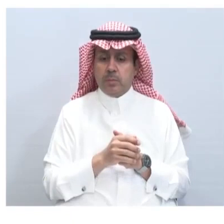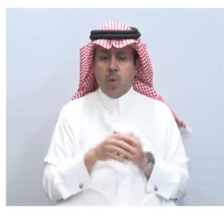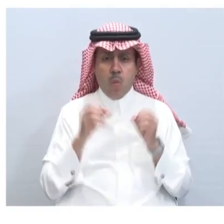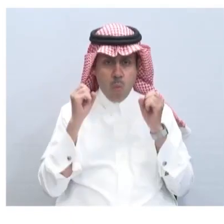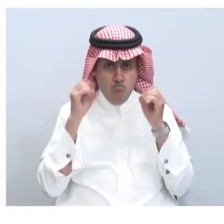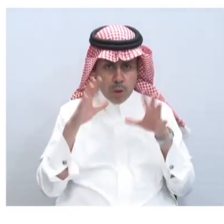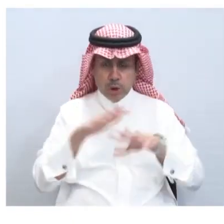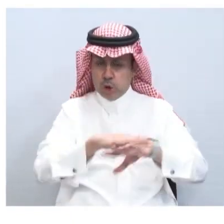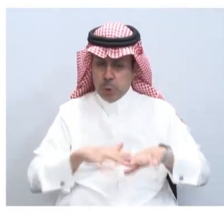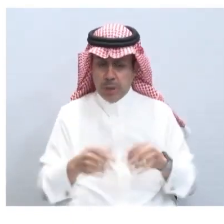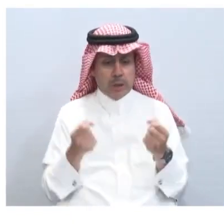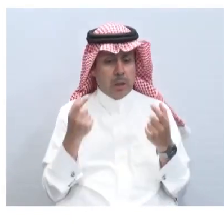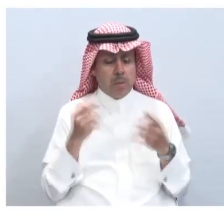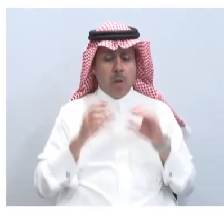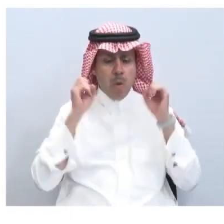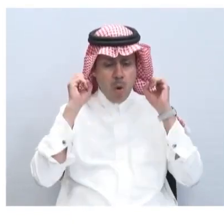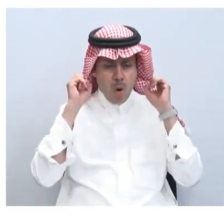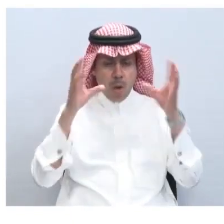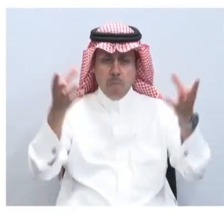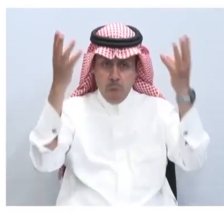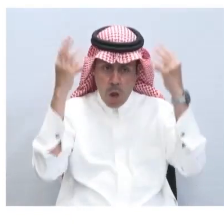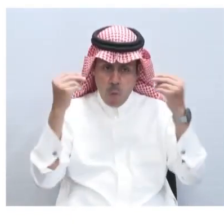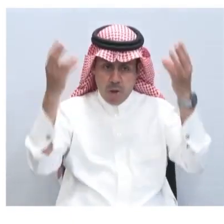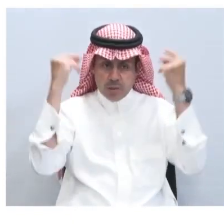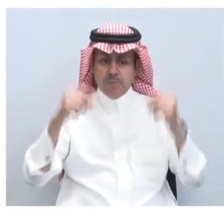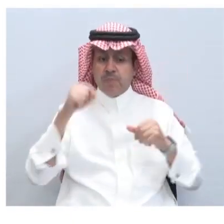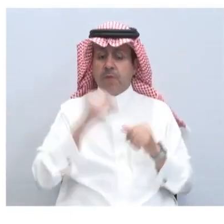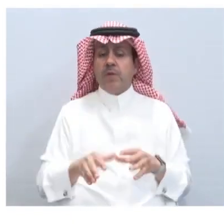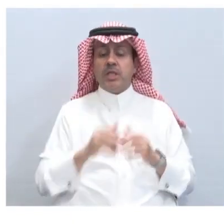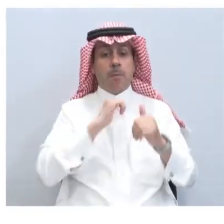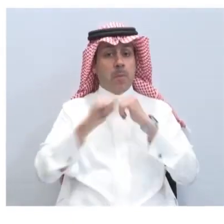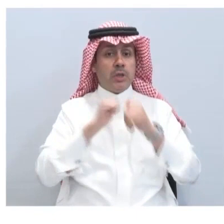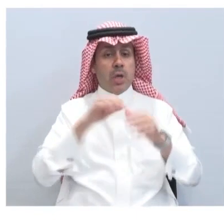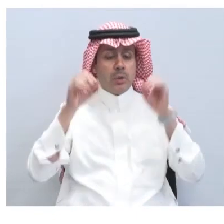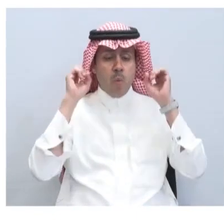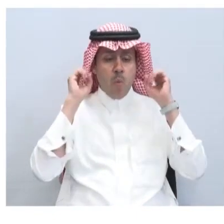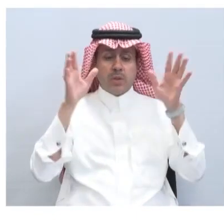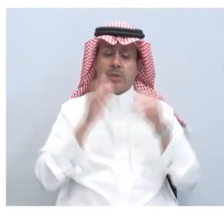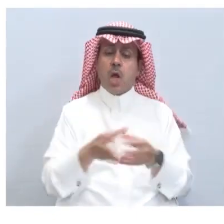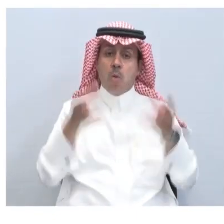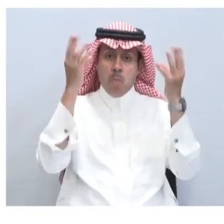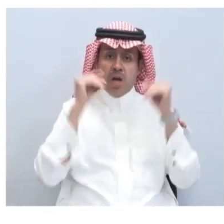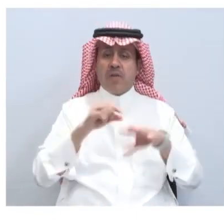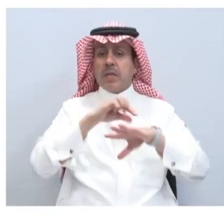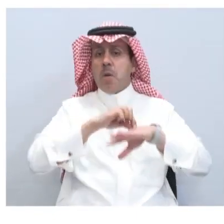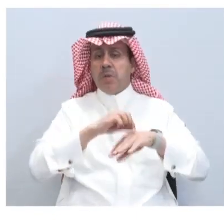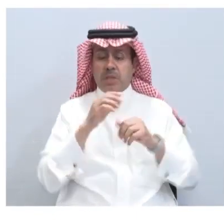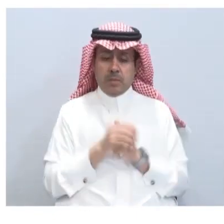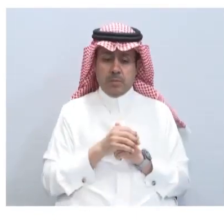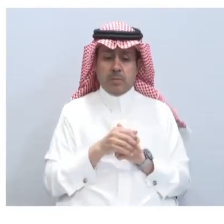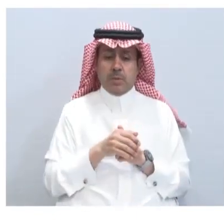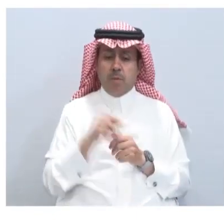تزخر شبكه الانترنت بكم هائل من المعلومات في شتى مجالات المعرفه البشريه كما